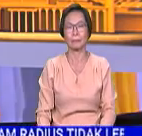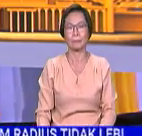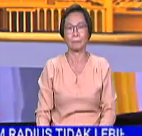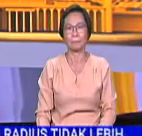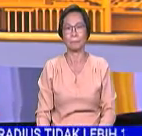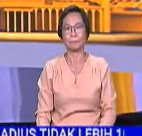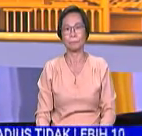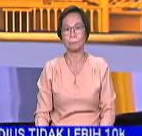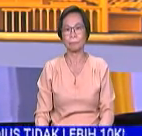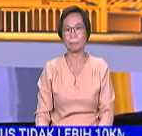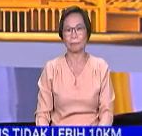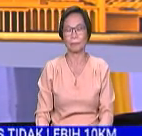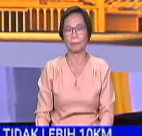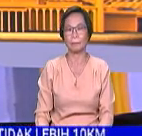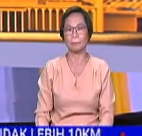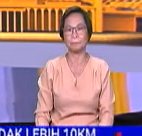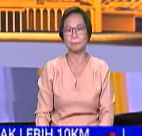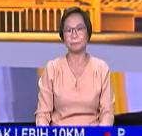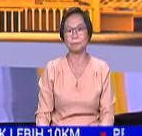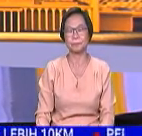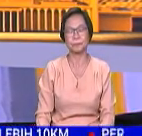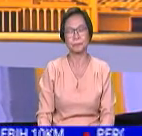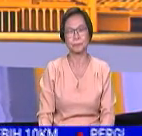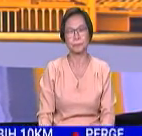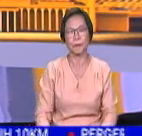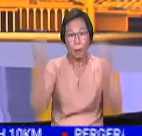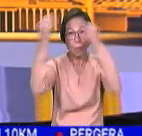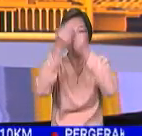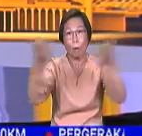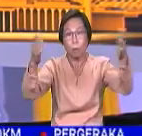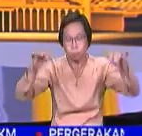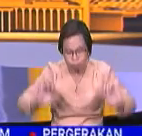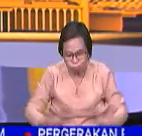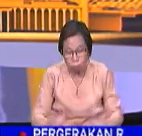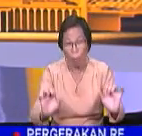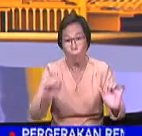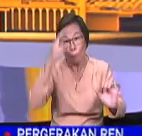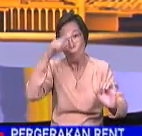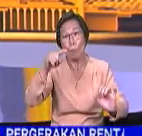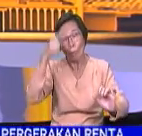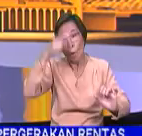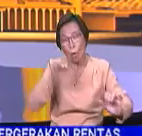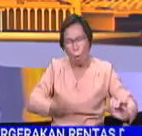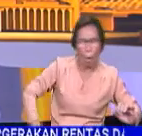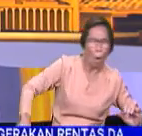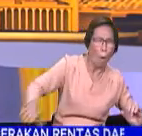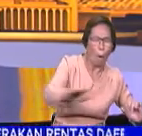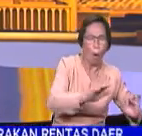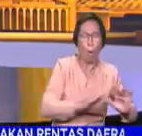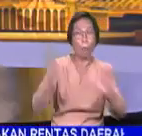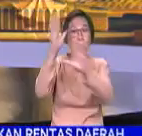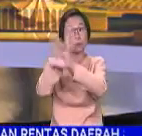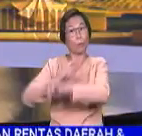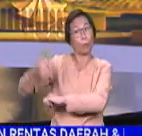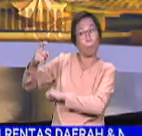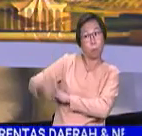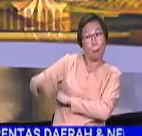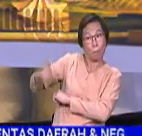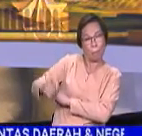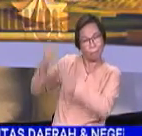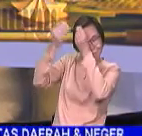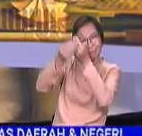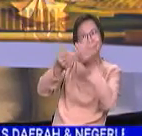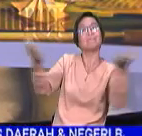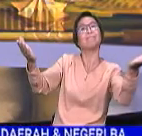paijem Hai ke dalam pada itu proklamasi darurat bagi seluruh Salwa berkenaan perlu